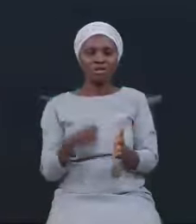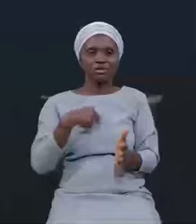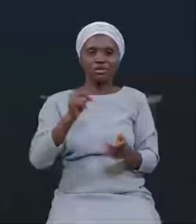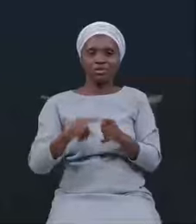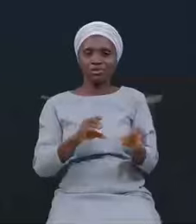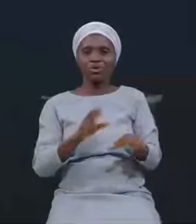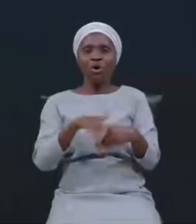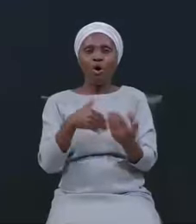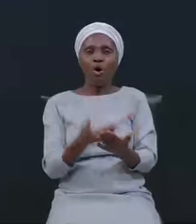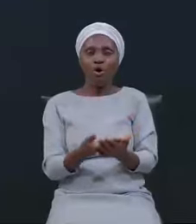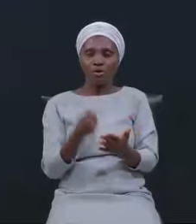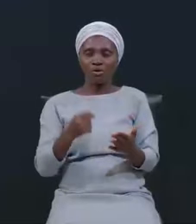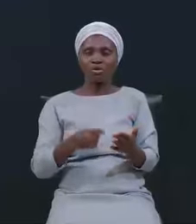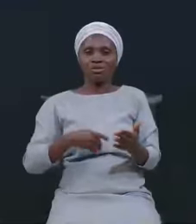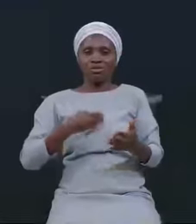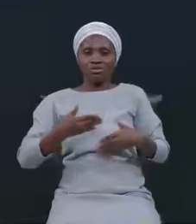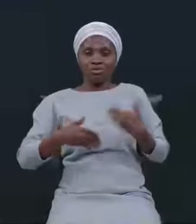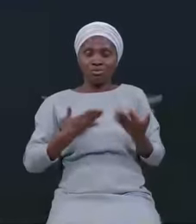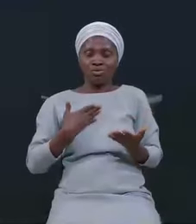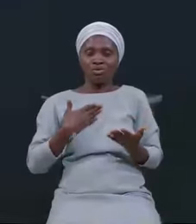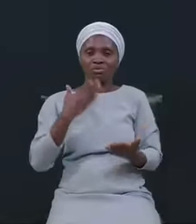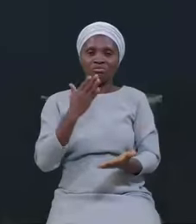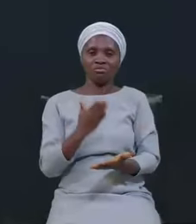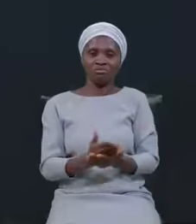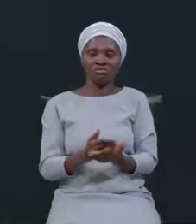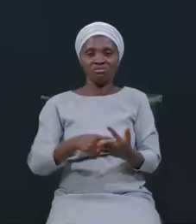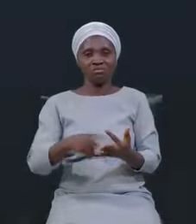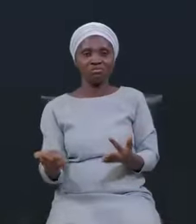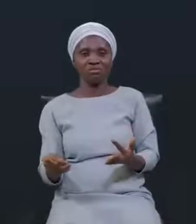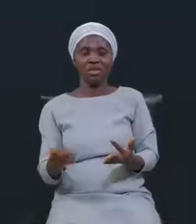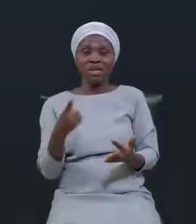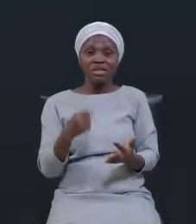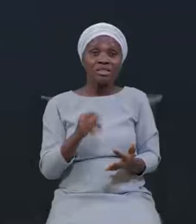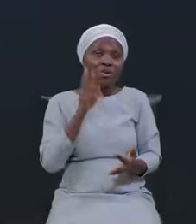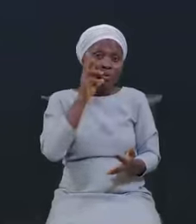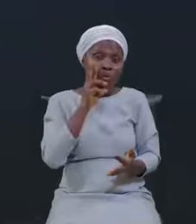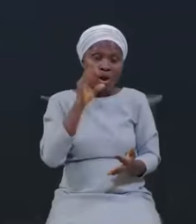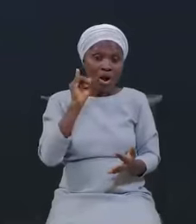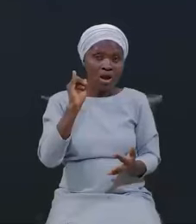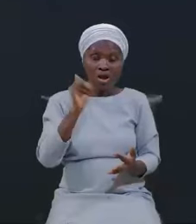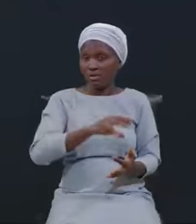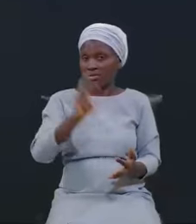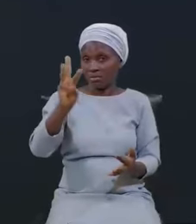Le vin de ce chapitre 2 représente tout ce qui apporte la satisfaction. Et quand